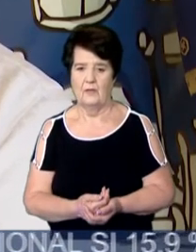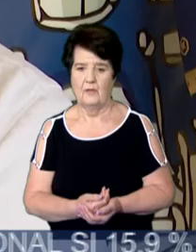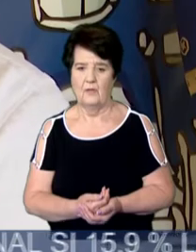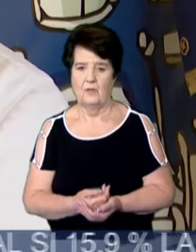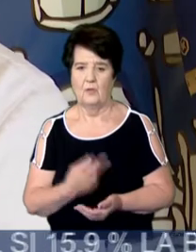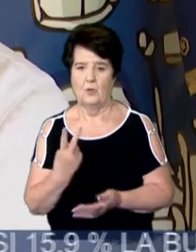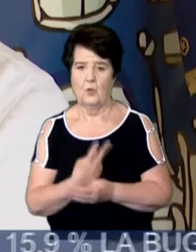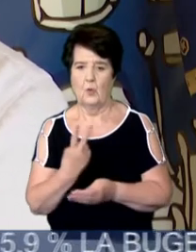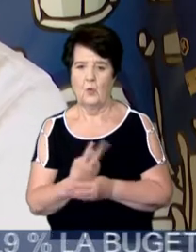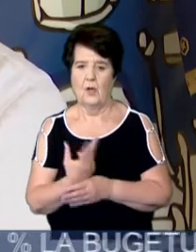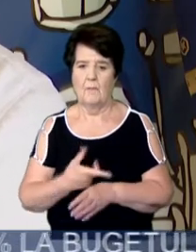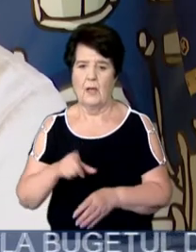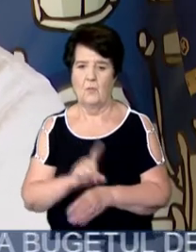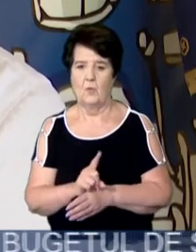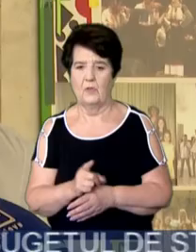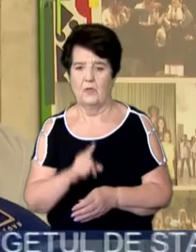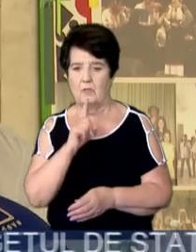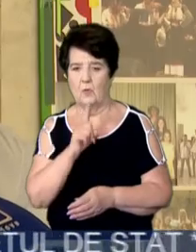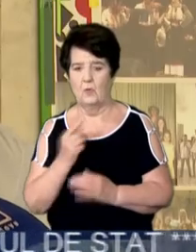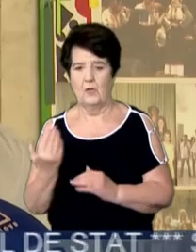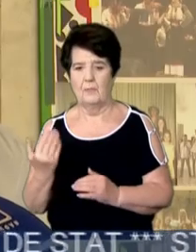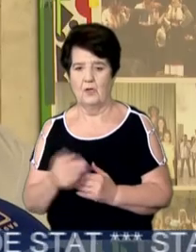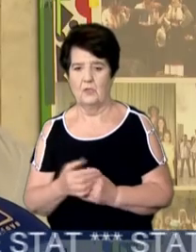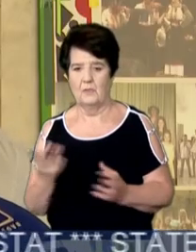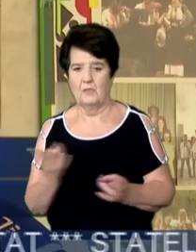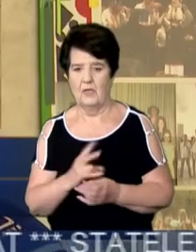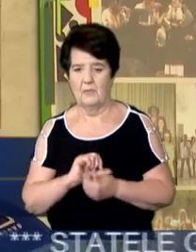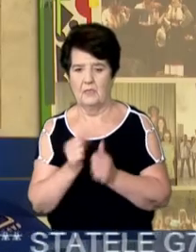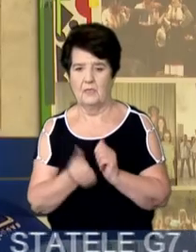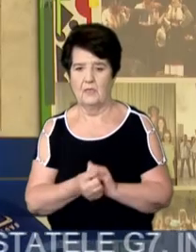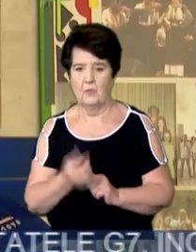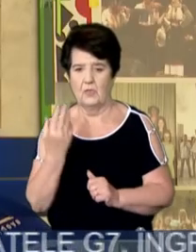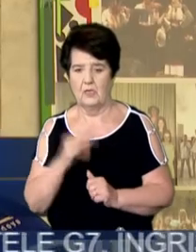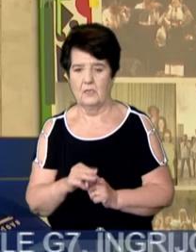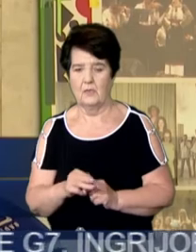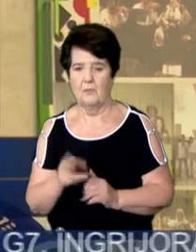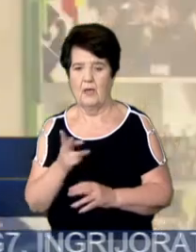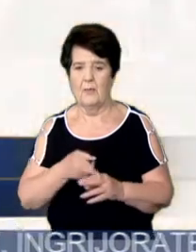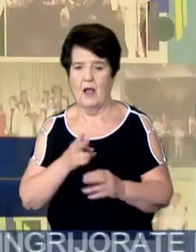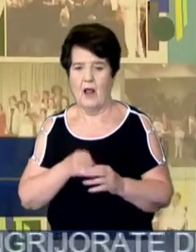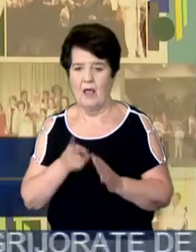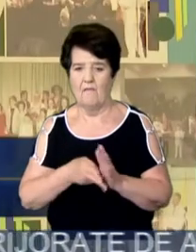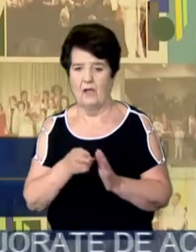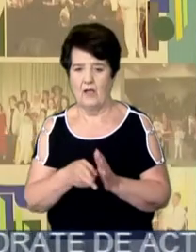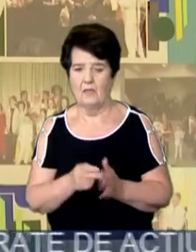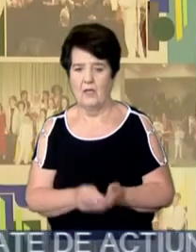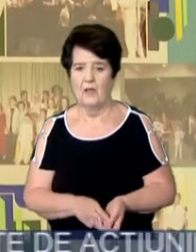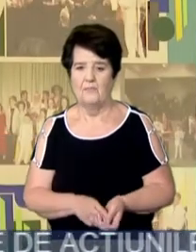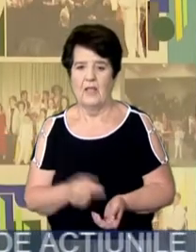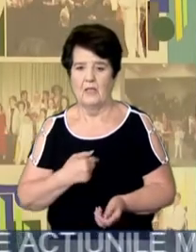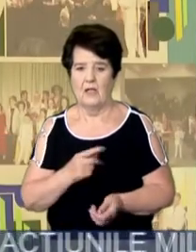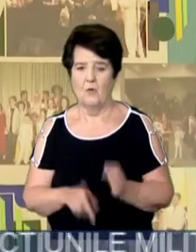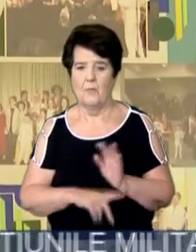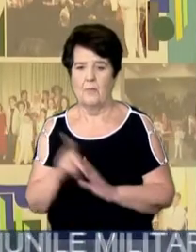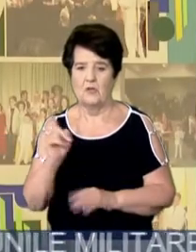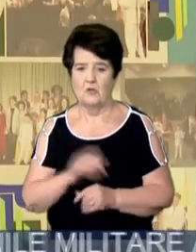cam de două ori mai mult decât în luna precedentă. Noi trebuie să modernizăm calea ferată, mă refer la infrastructură. Noi acum deja am început